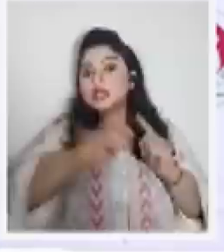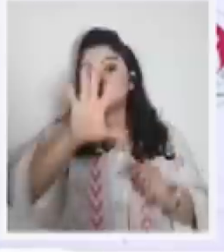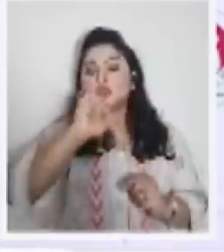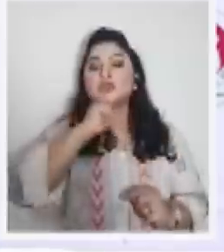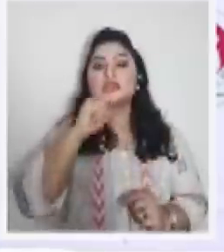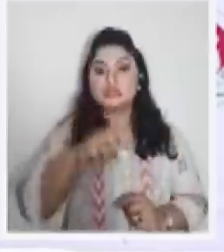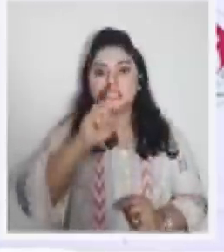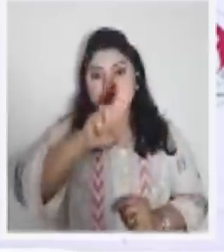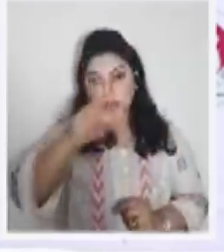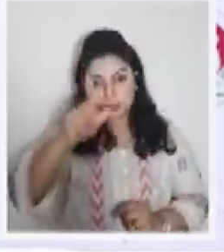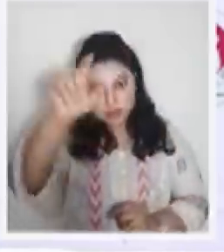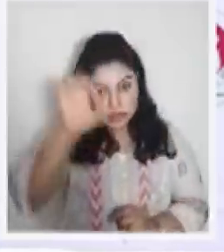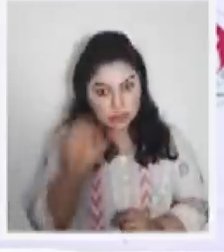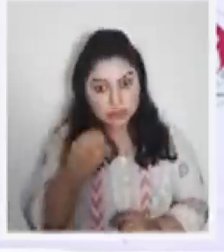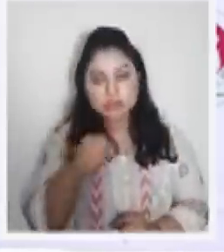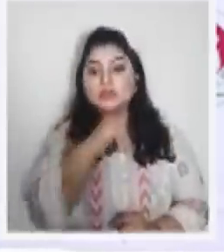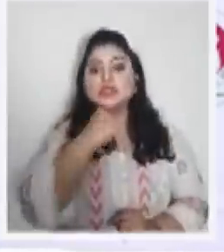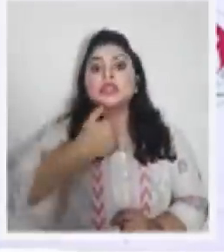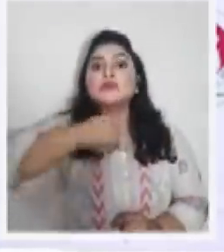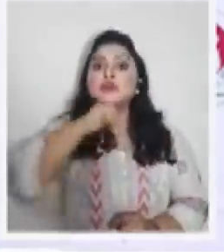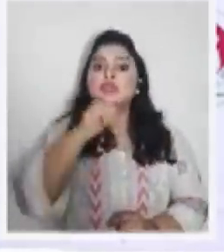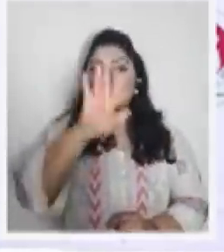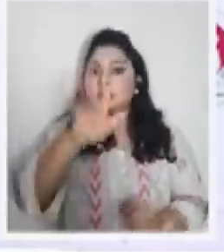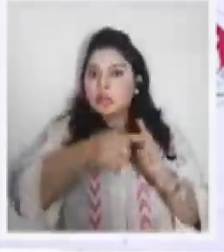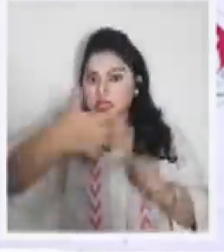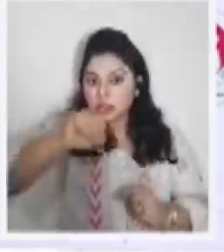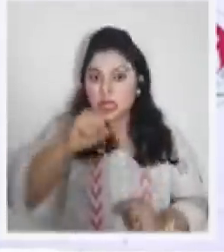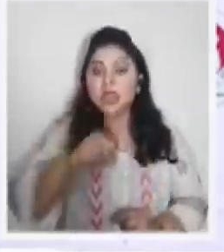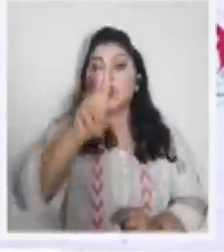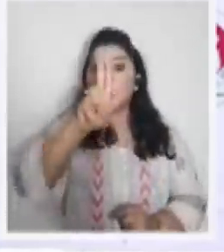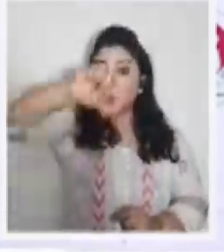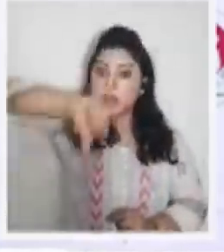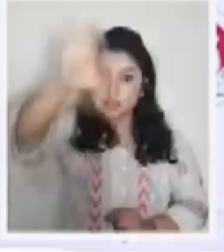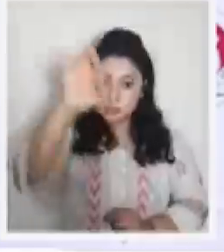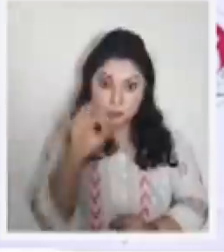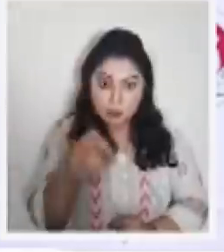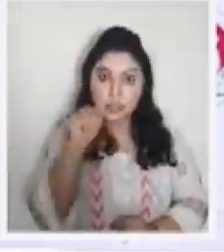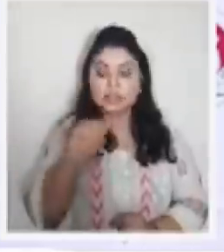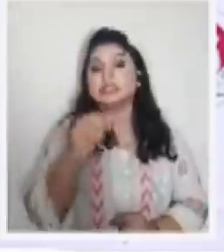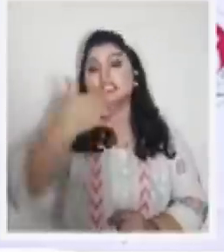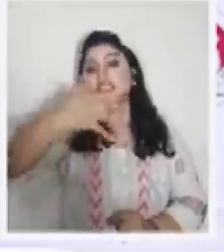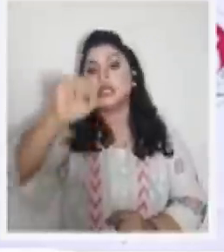7.41%, 41 থেকে 50 14.72%, 51 থেকে 60